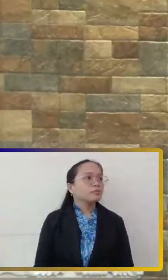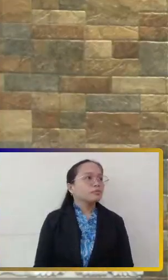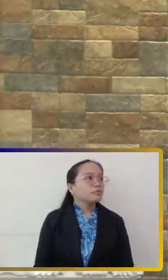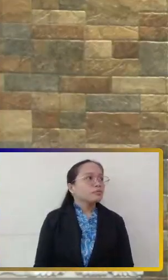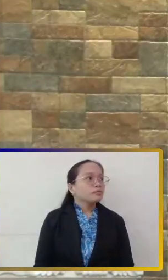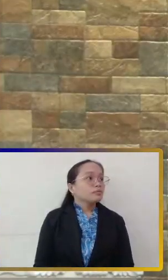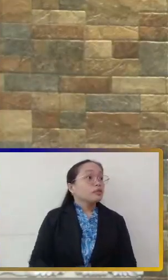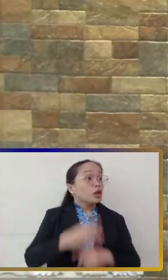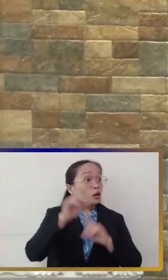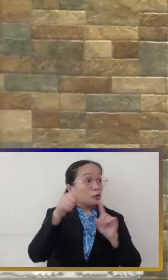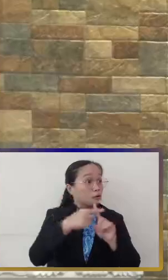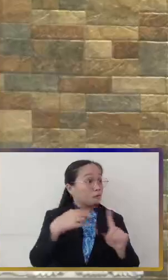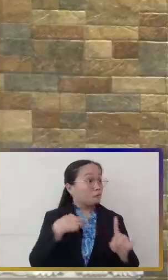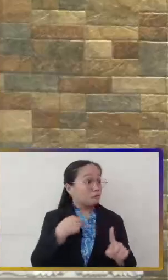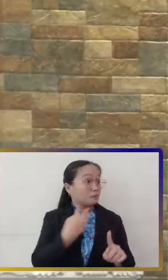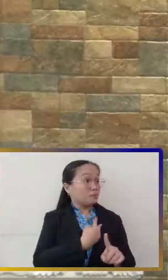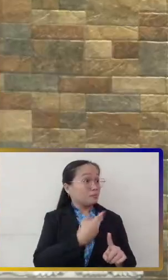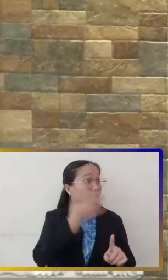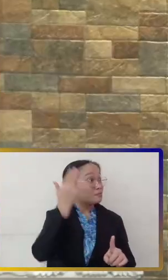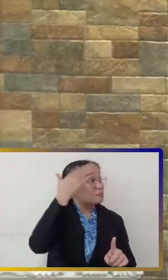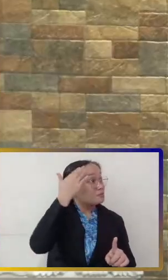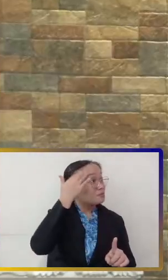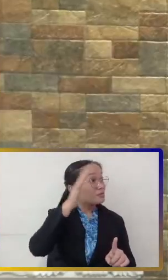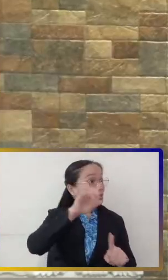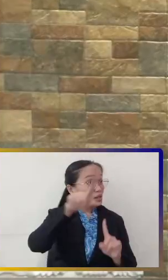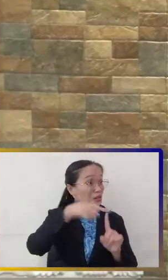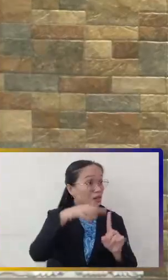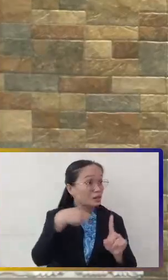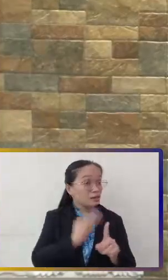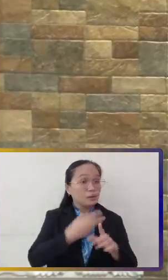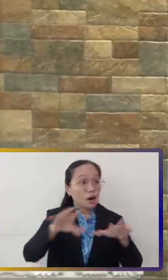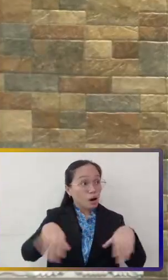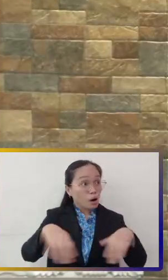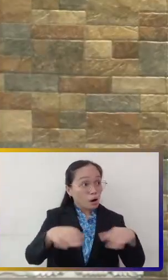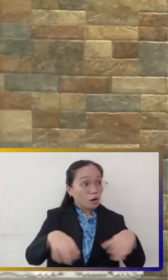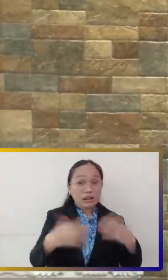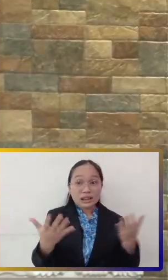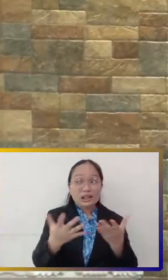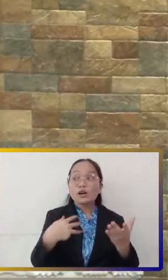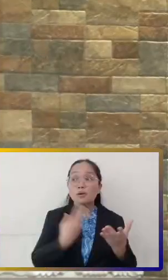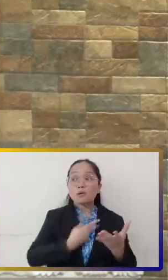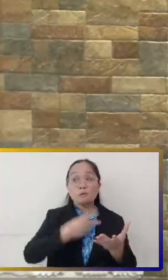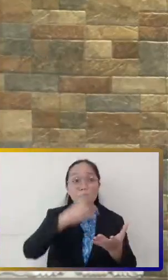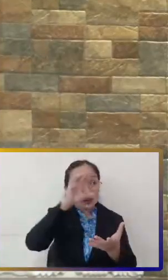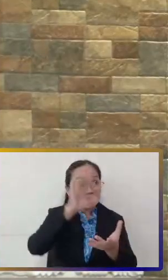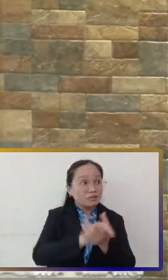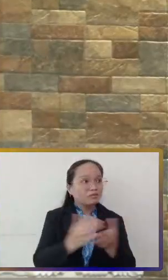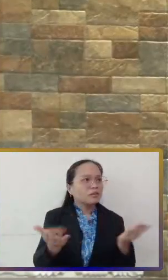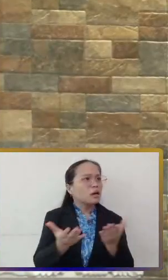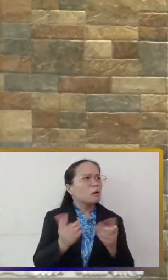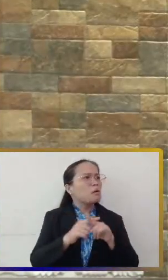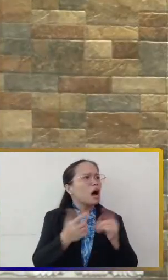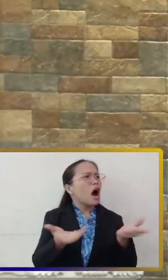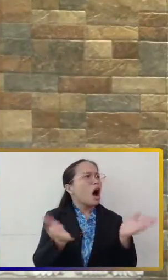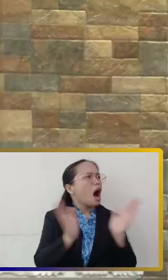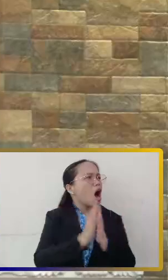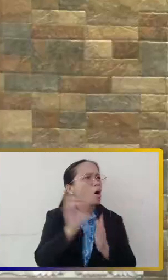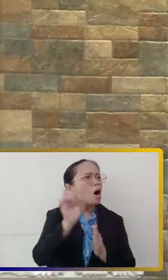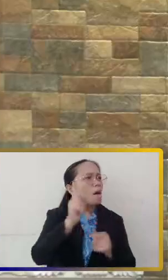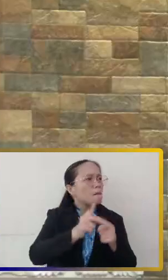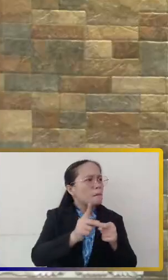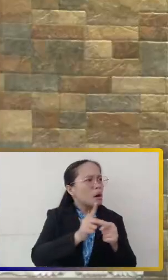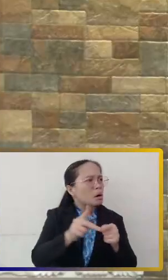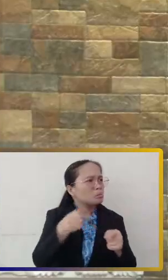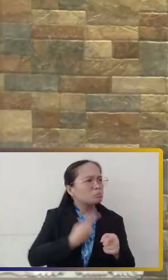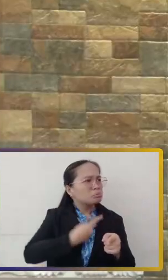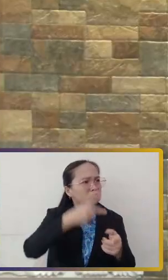Pag nagtrabaho po tayo, naniniwala tayo rito. Pero saan at kaninong prinsipyo ang hawak